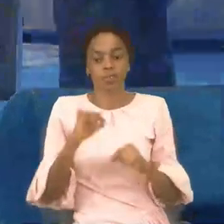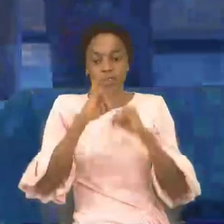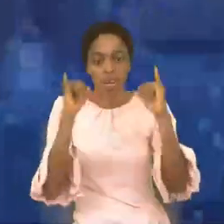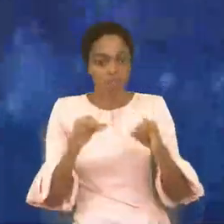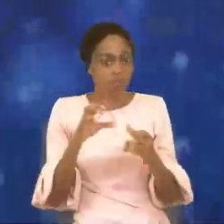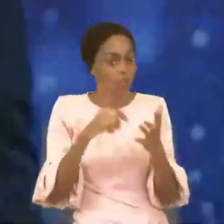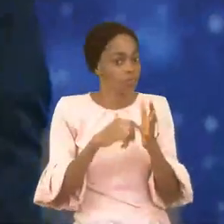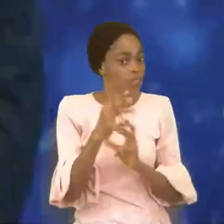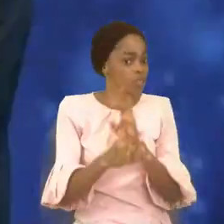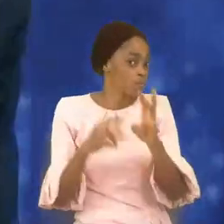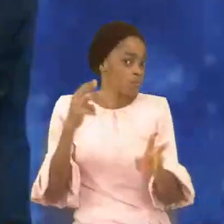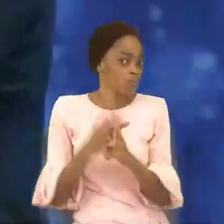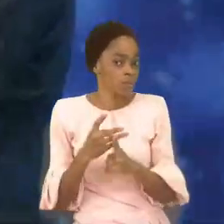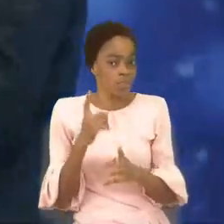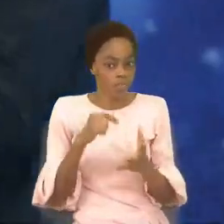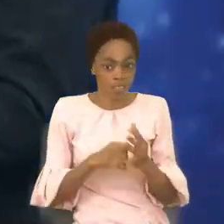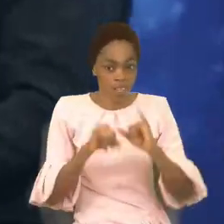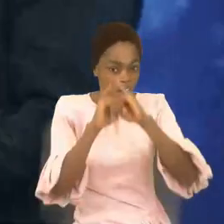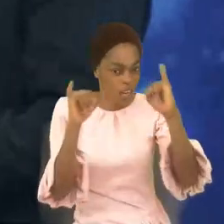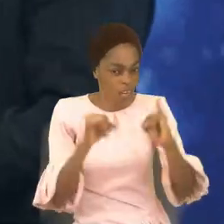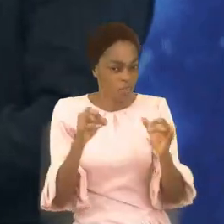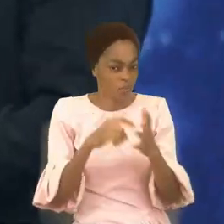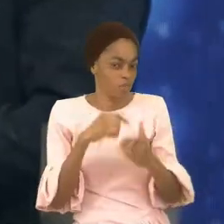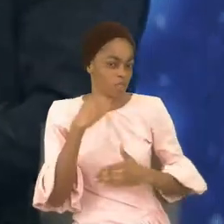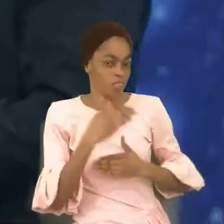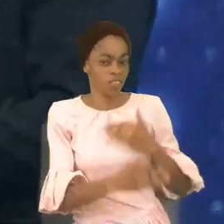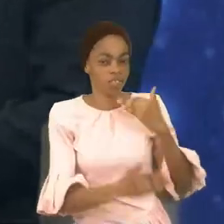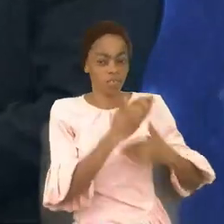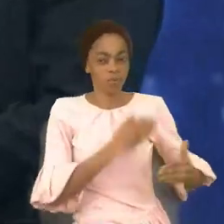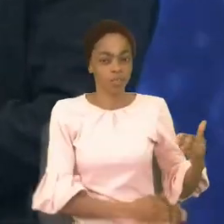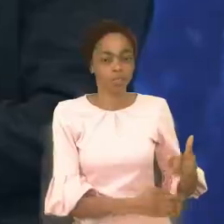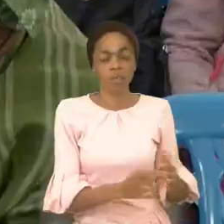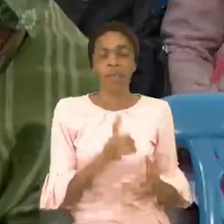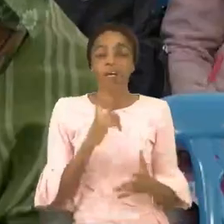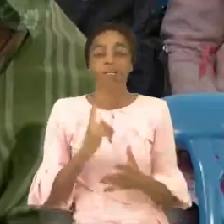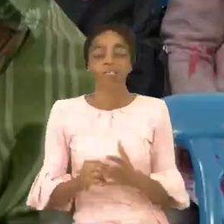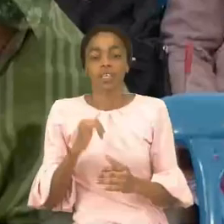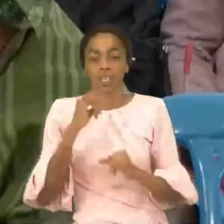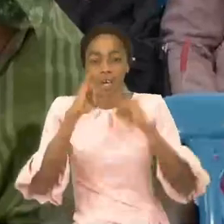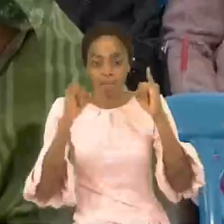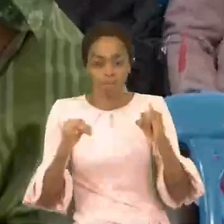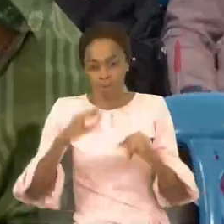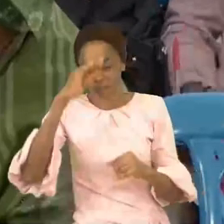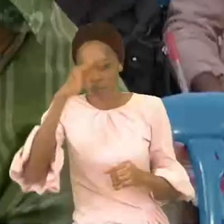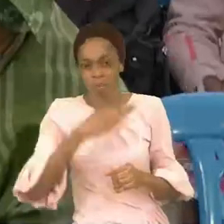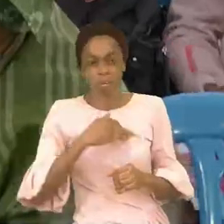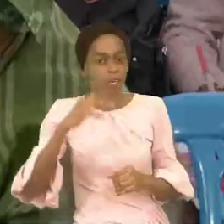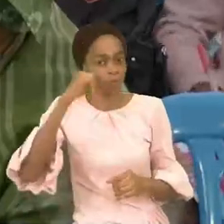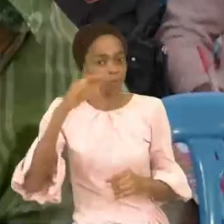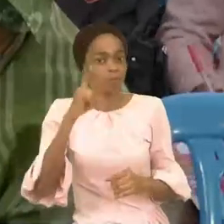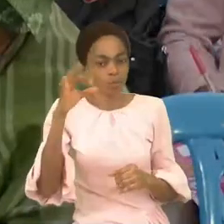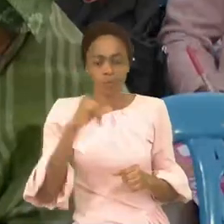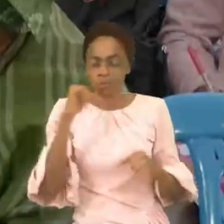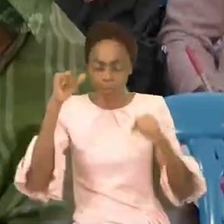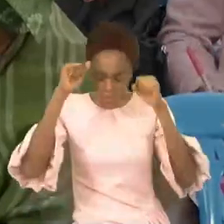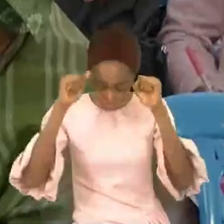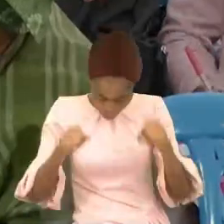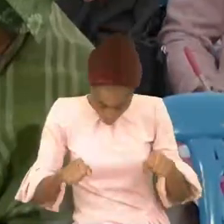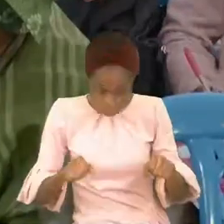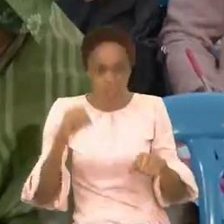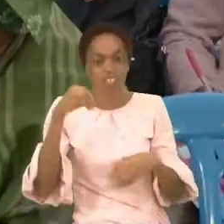les idoles de cette génération, les idoles des hommes, les idoles des femmes, tu ne vas pas fléchir devant